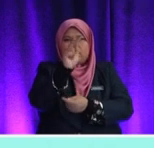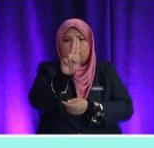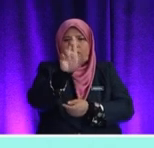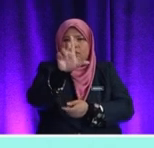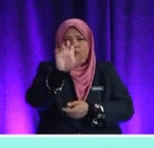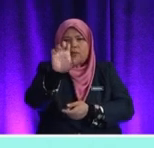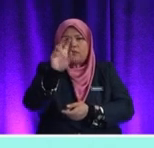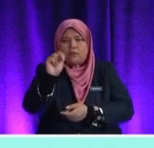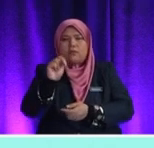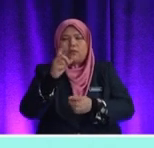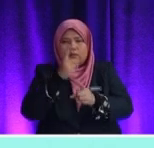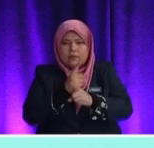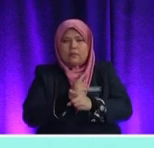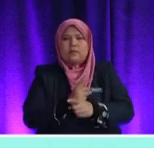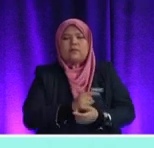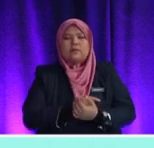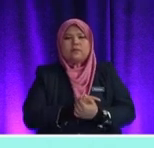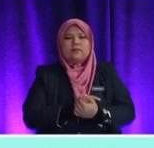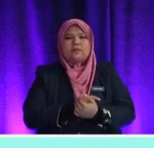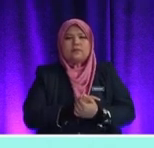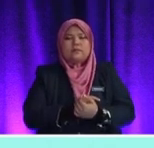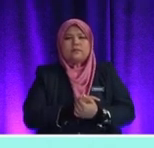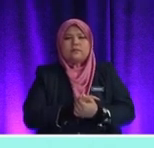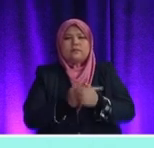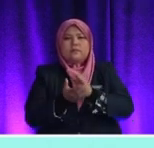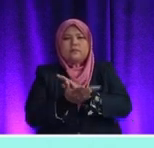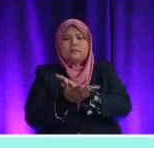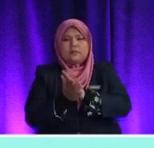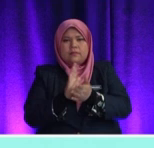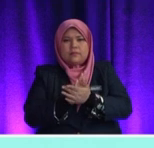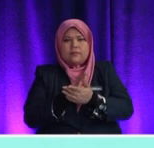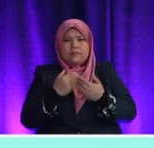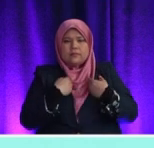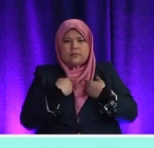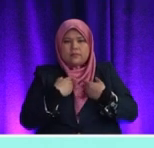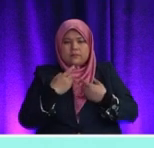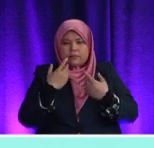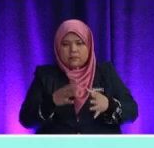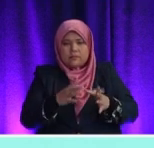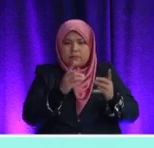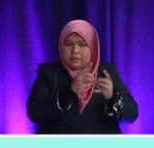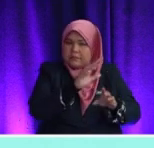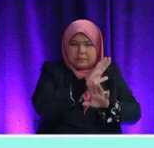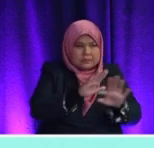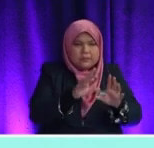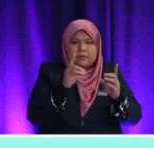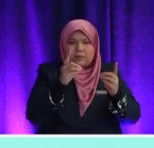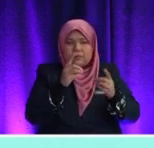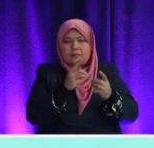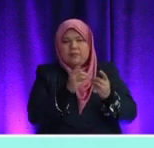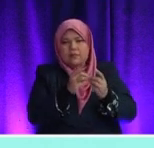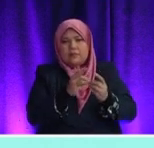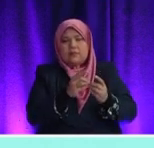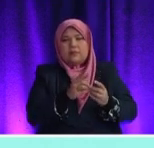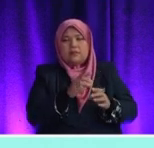eh Oke sedikit tidak tool ini adalah dia sering kita jumpai ah dan itu perlu tulin